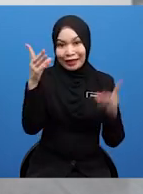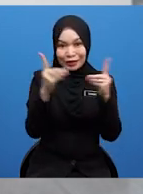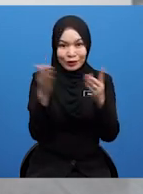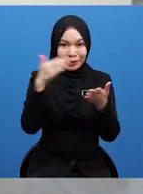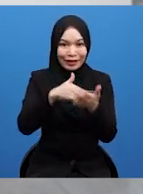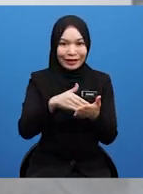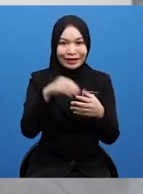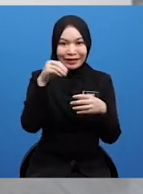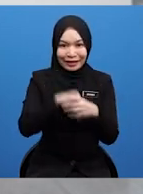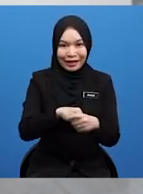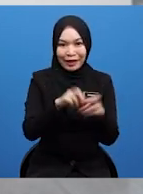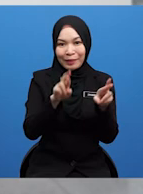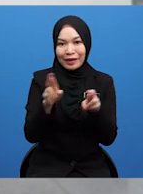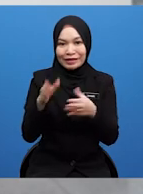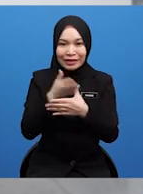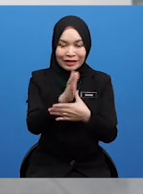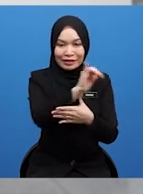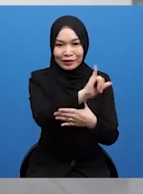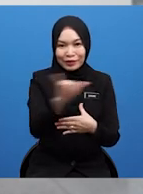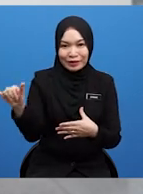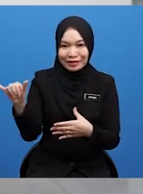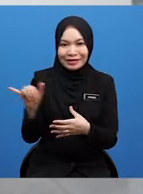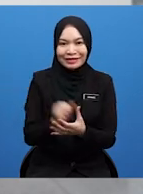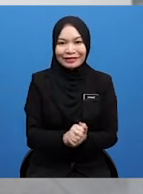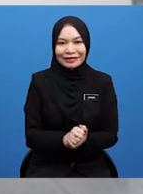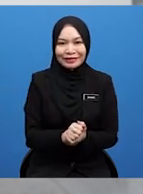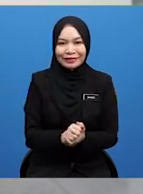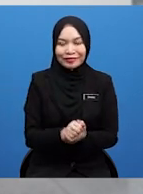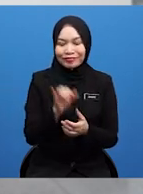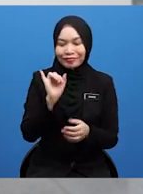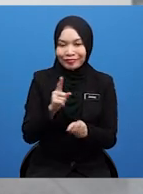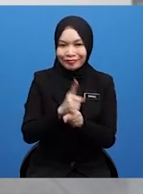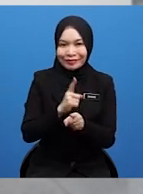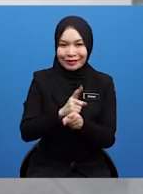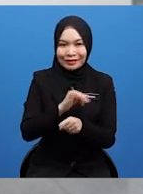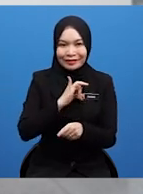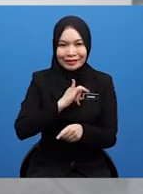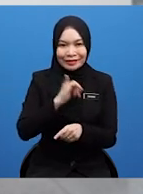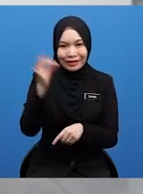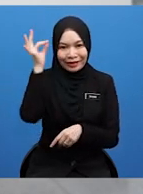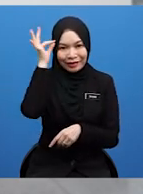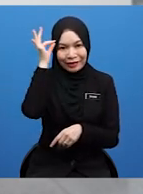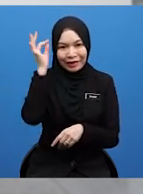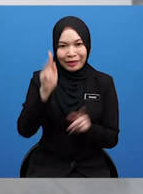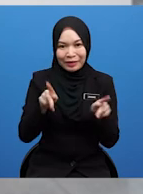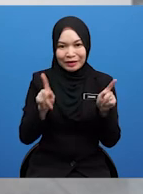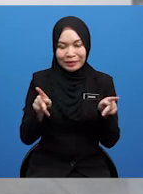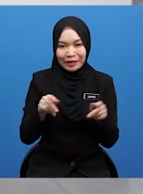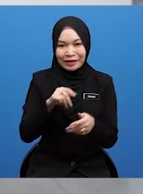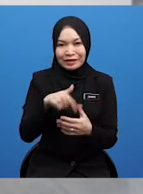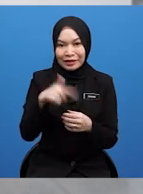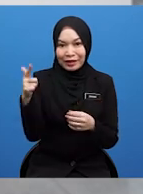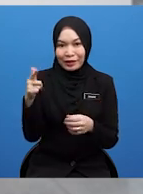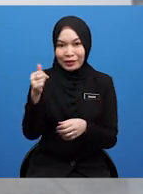Asri episode yang seterusnya Insyaallah nya juga pas Aikido pelajar-pelajar di rasanya telah banyak